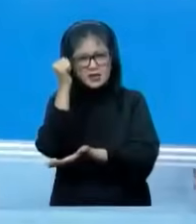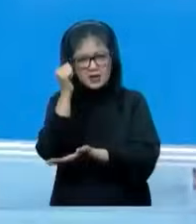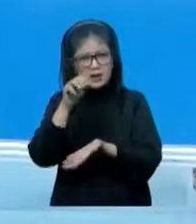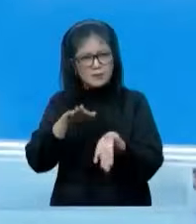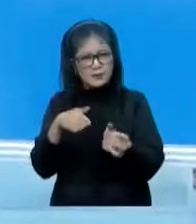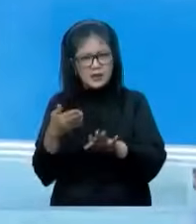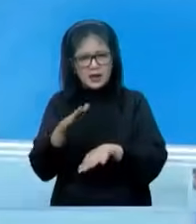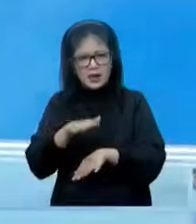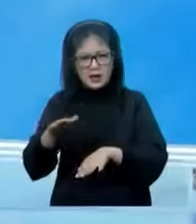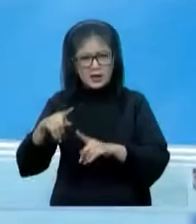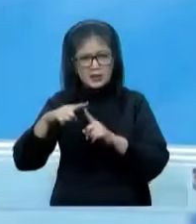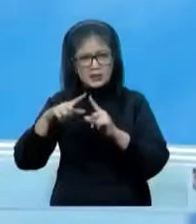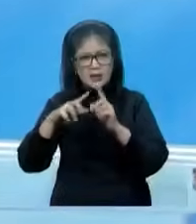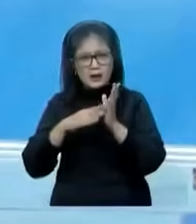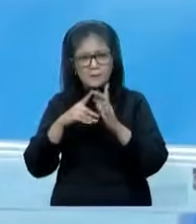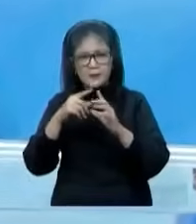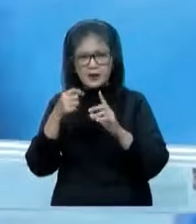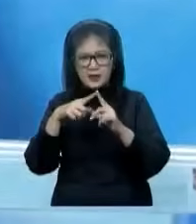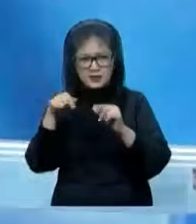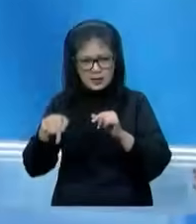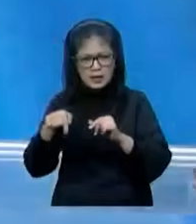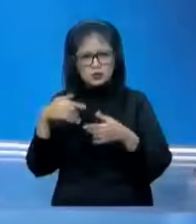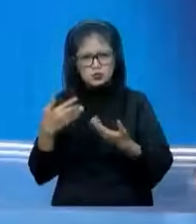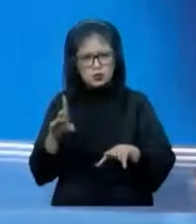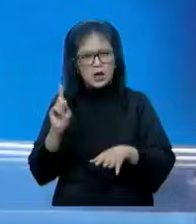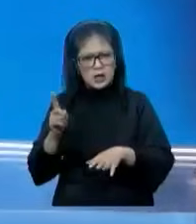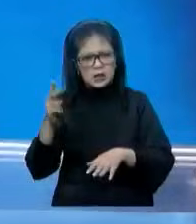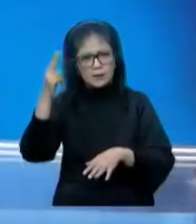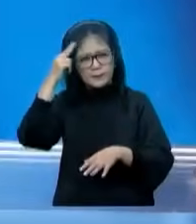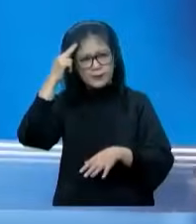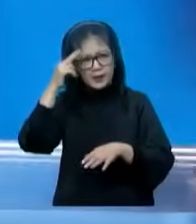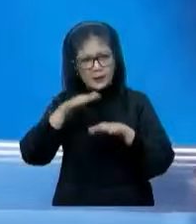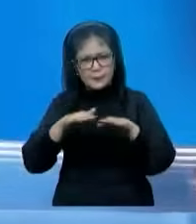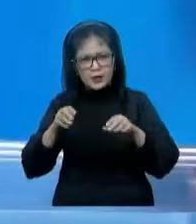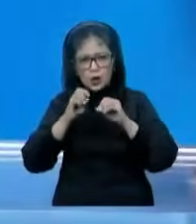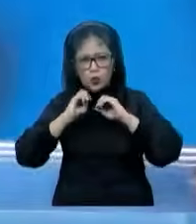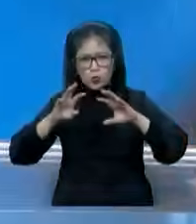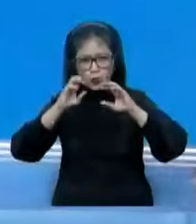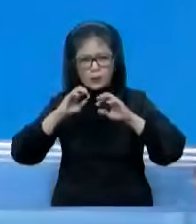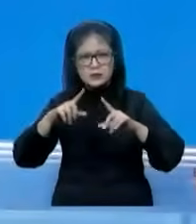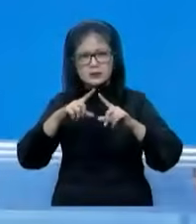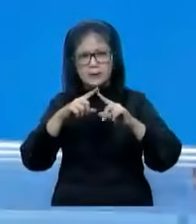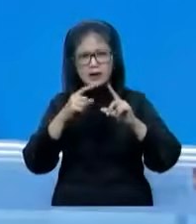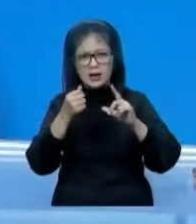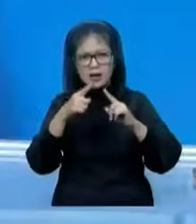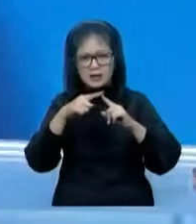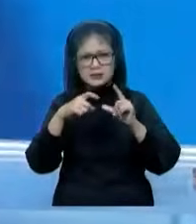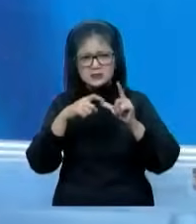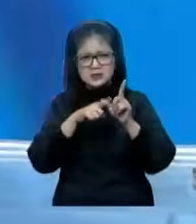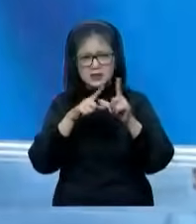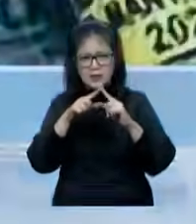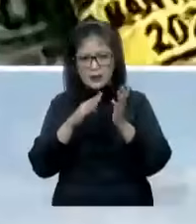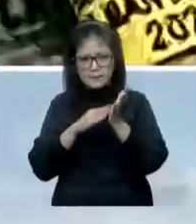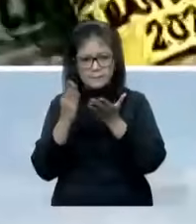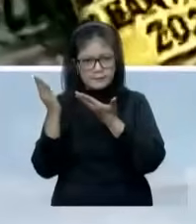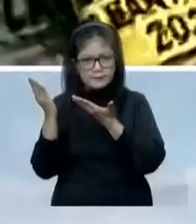Tamara dan kita sudah terhubung dengan kabit humas Polda metroocaya Kombes pool ariam intradi Selamat siang pak